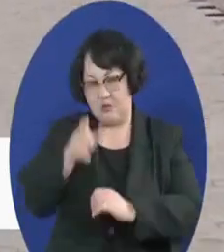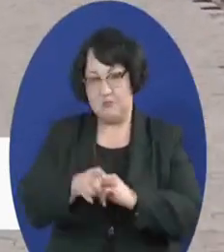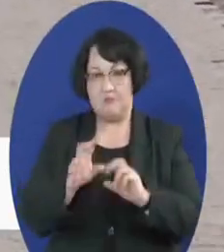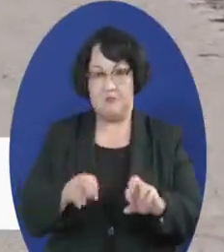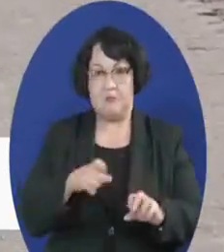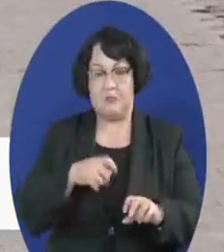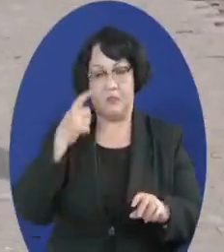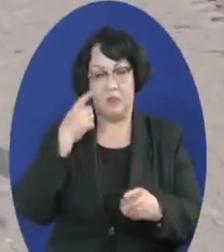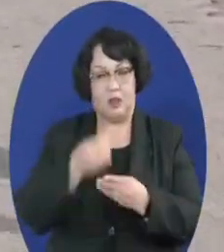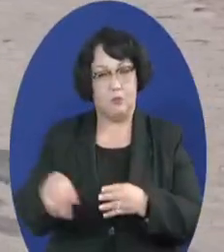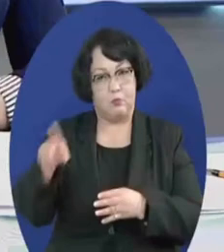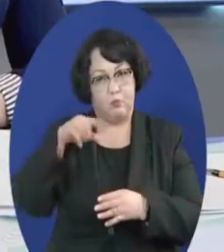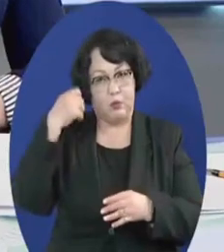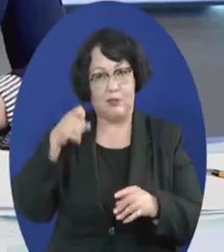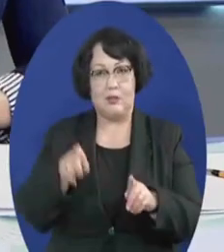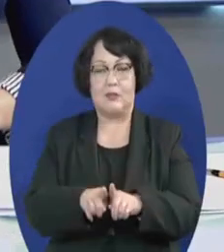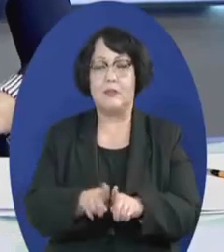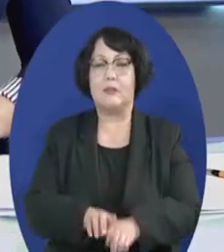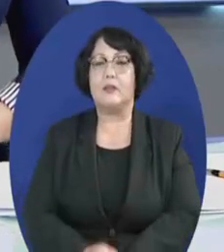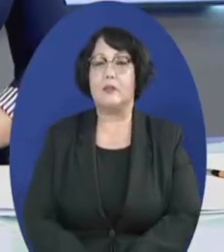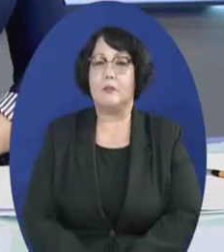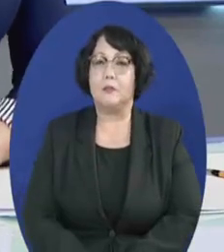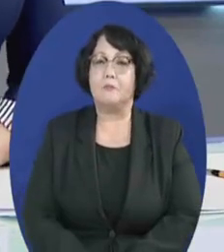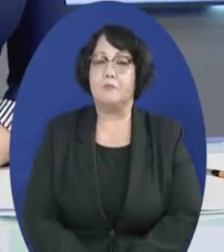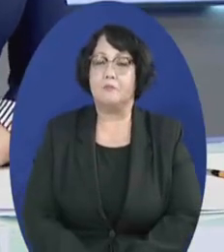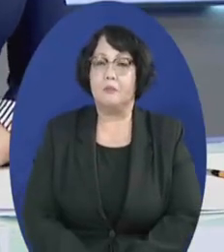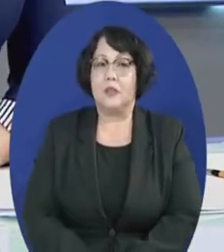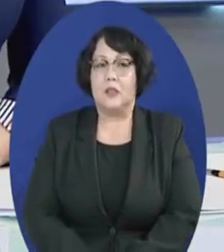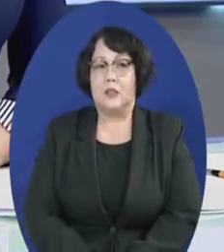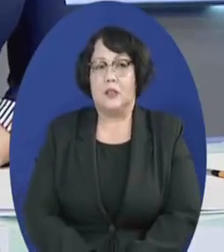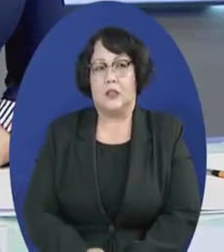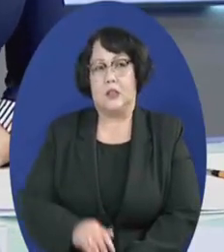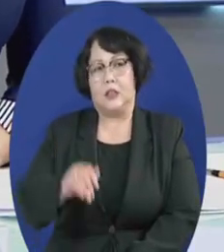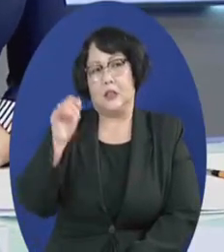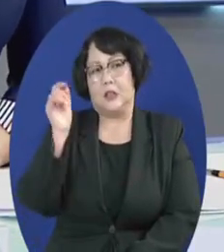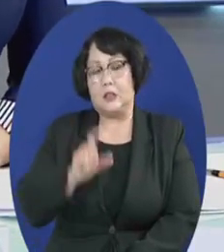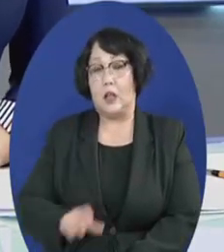юм. Японы засгийн газрын буцалтгүй тусламжийн хүрээнд